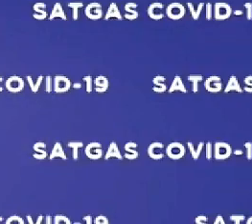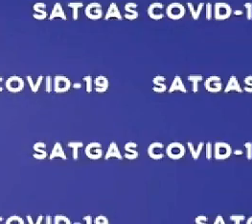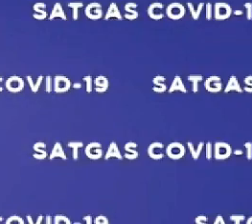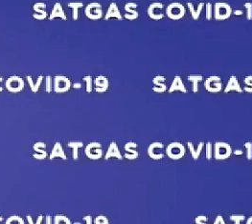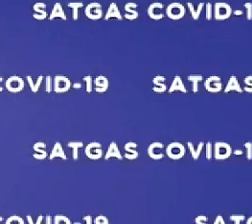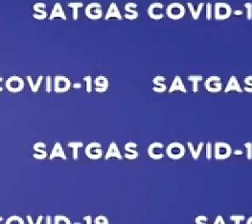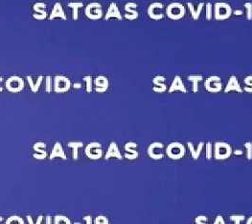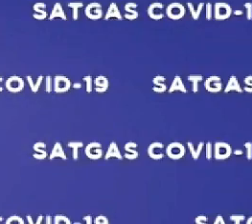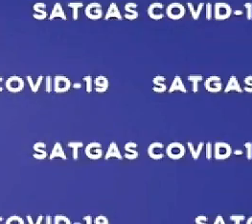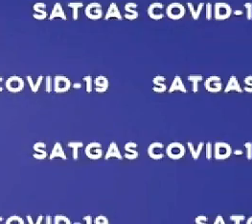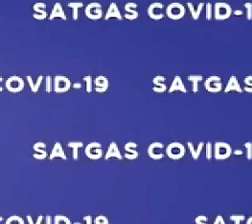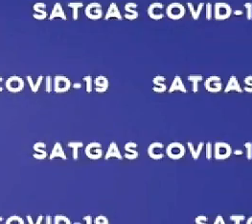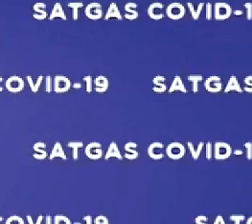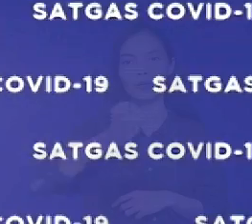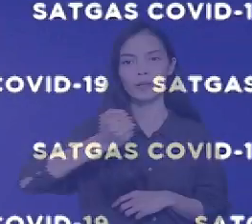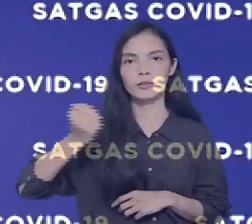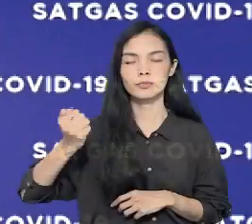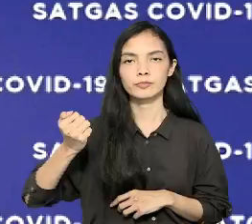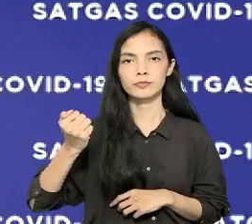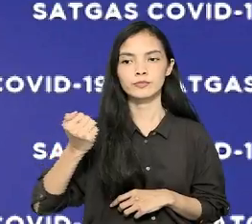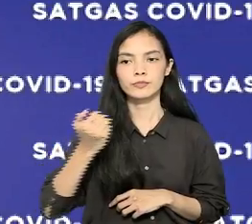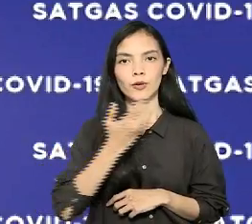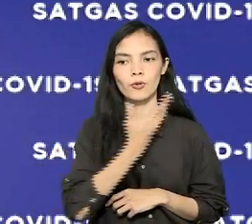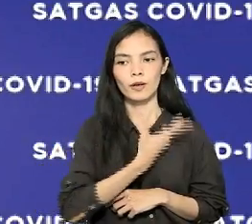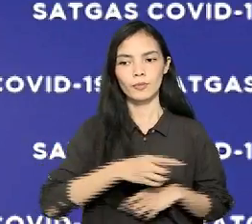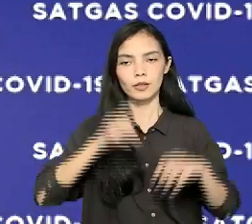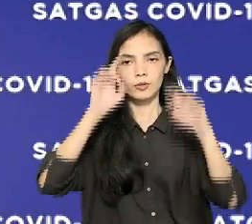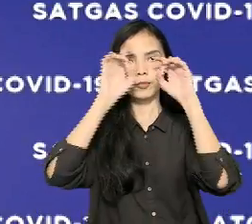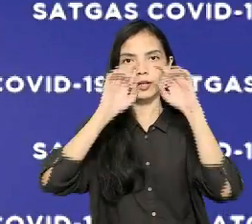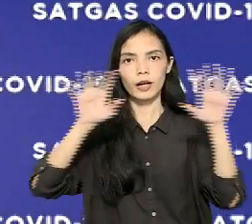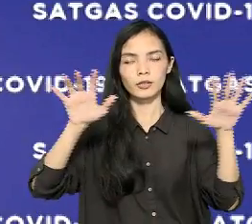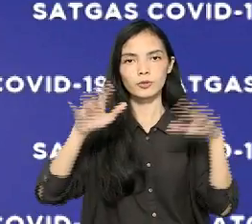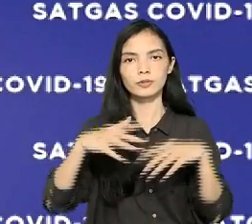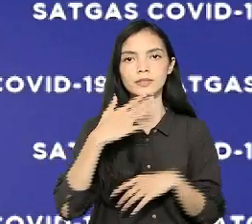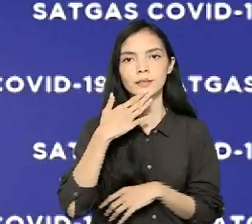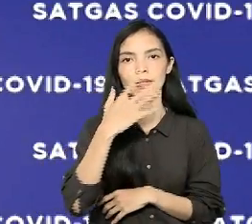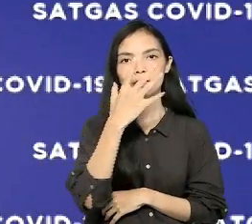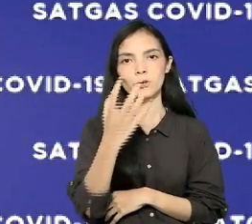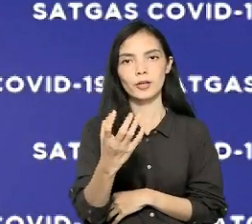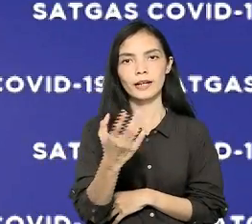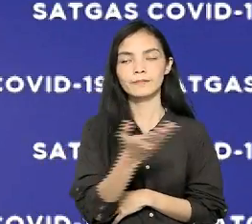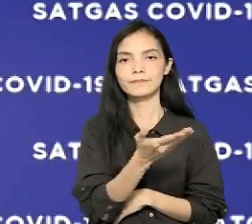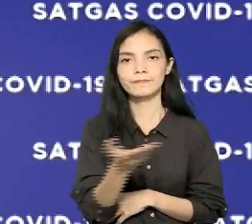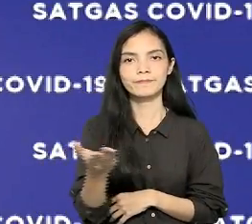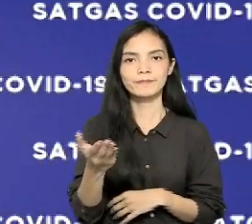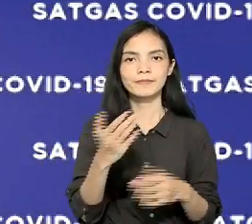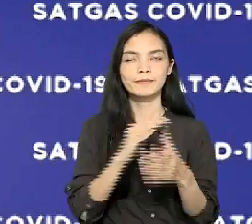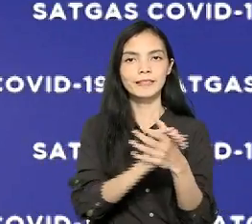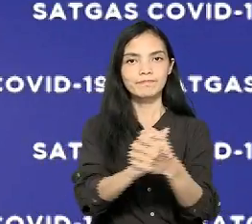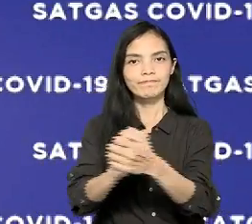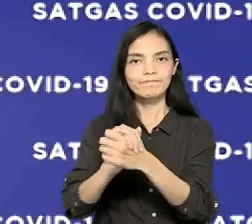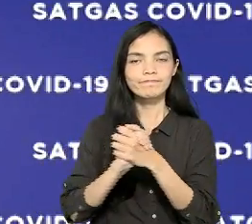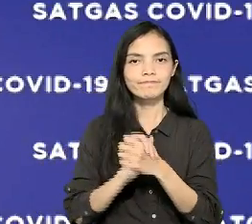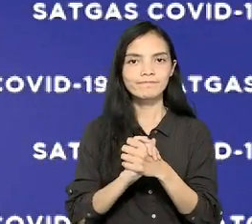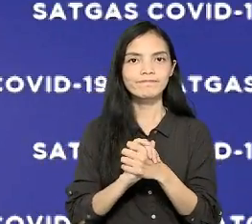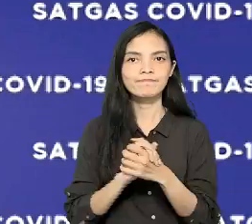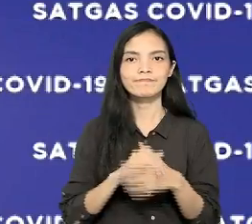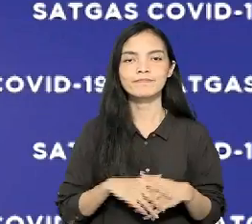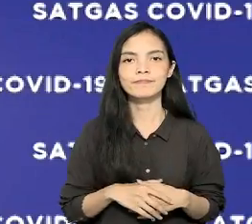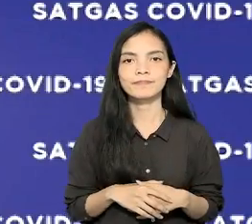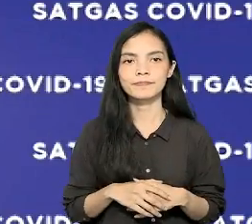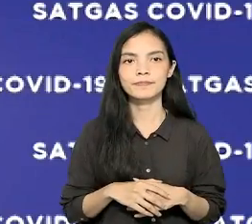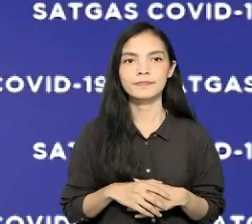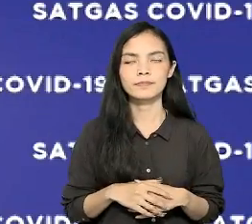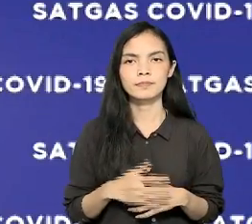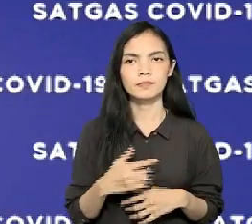Assalamualaikum warahmatullahi wabarakatuh. Selamat sore, salam sejahtera untuk kita semuanya. Hari ini